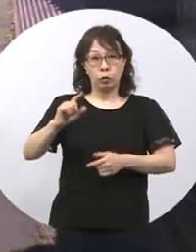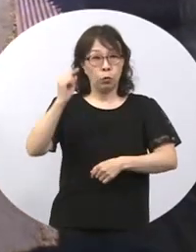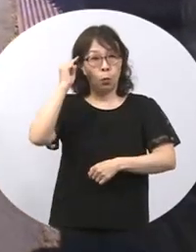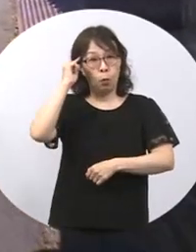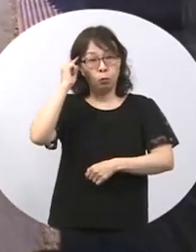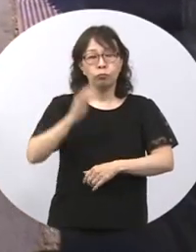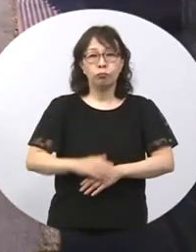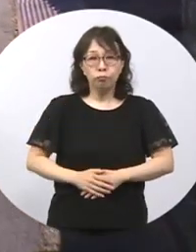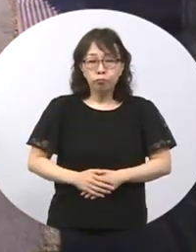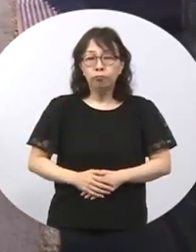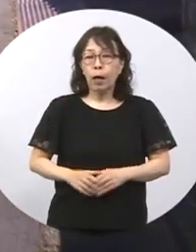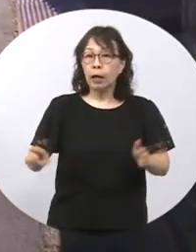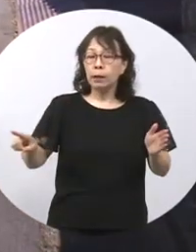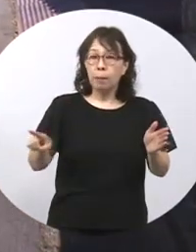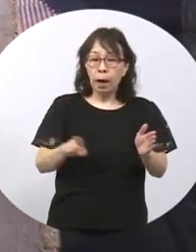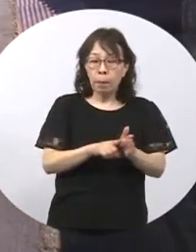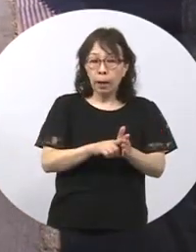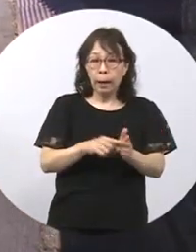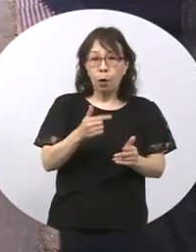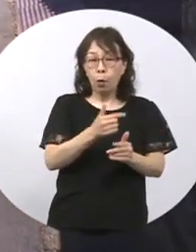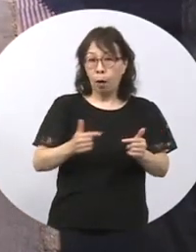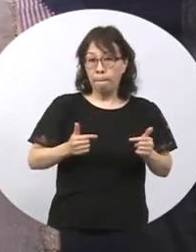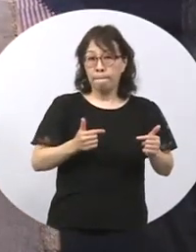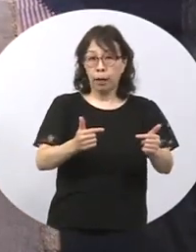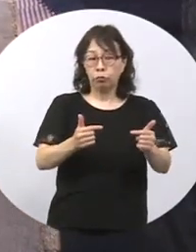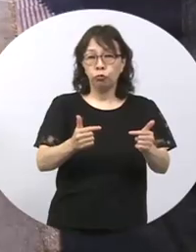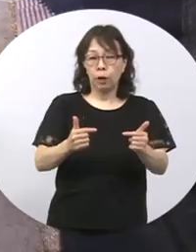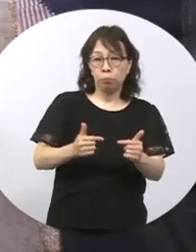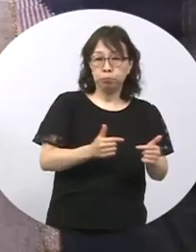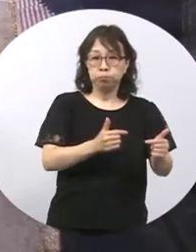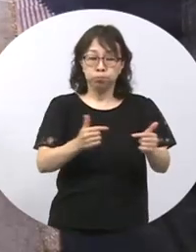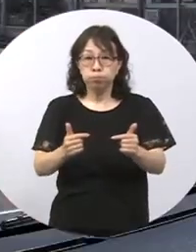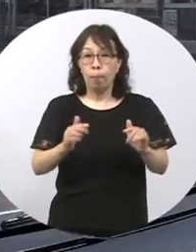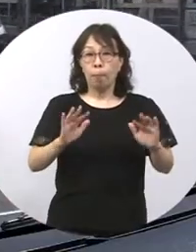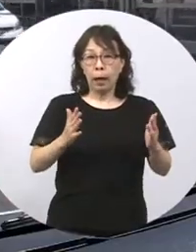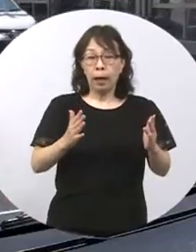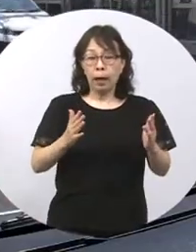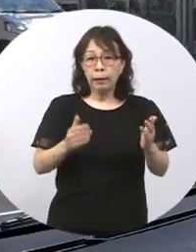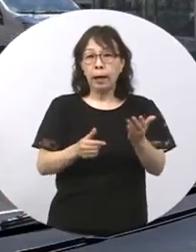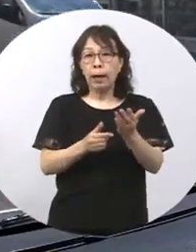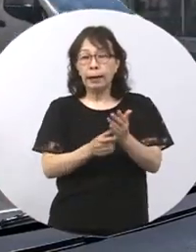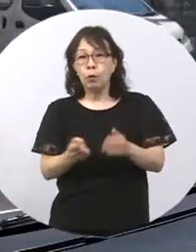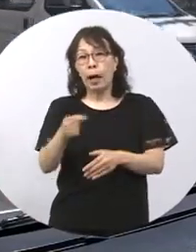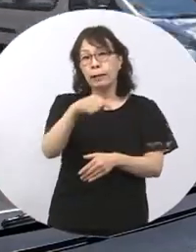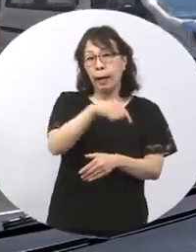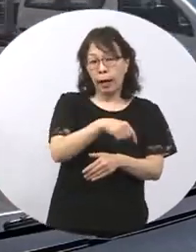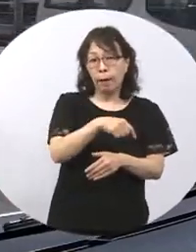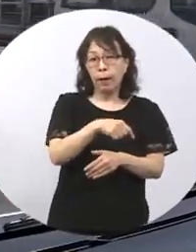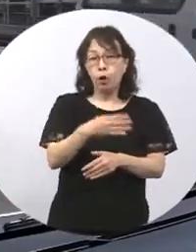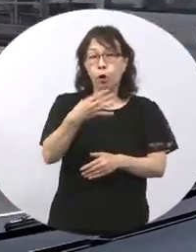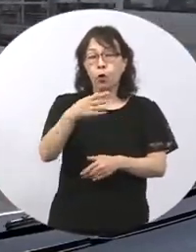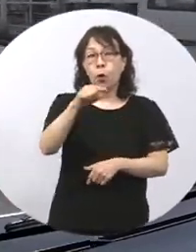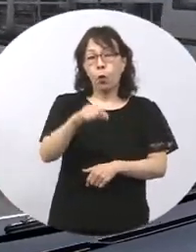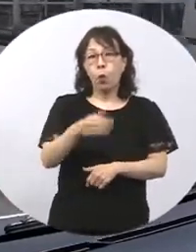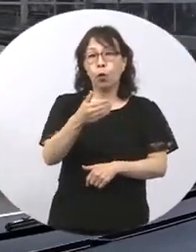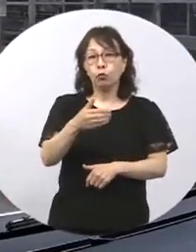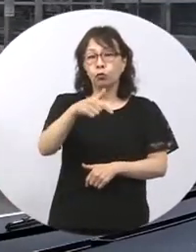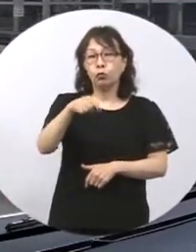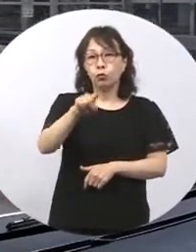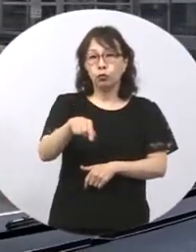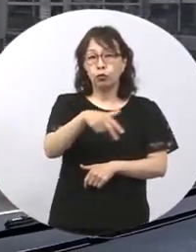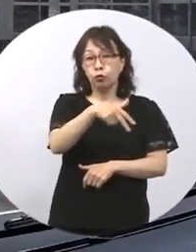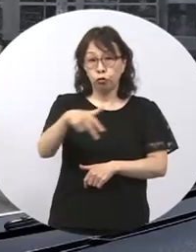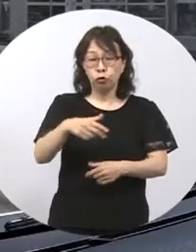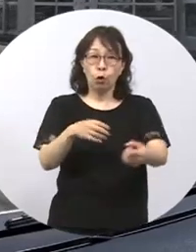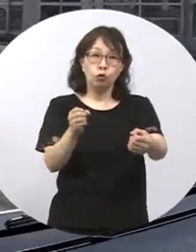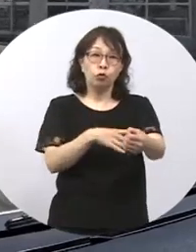し、今回は今までは路線バスでアクセスできなかった、駅の反対側のヨークフーズという、スーパーマー